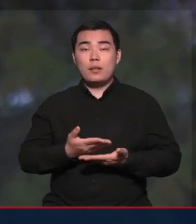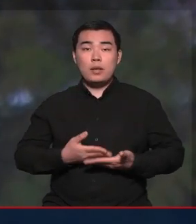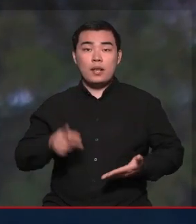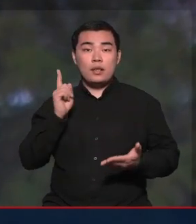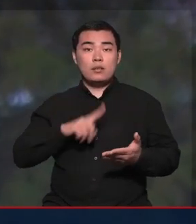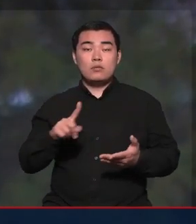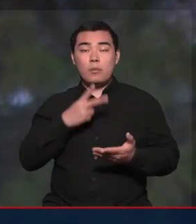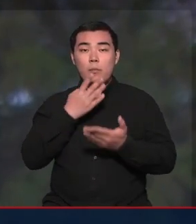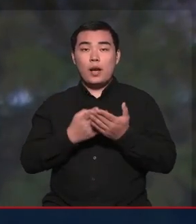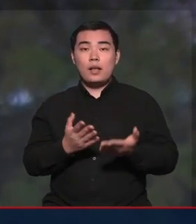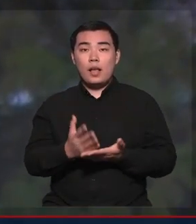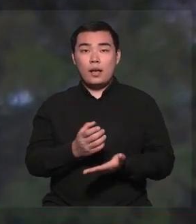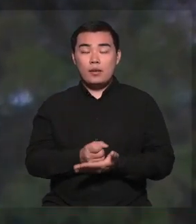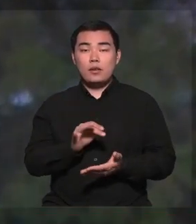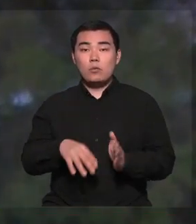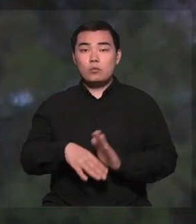показатели удастся сохранить и улучшить